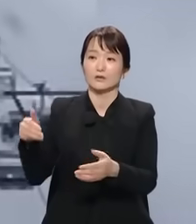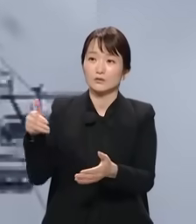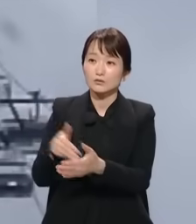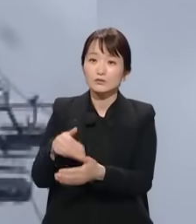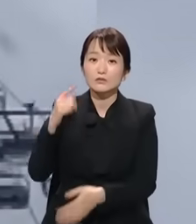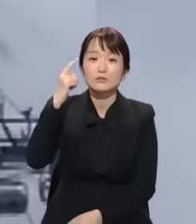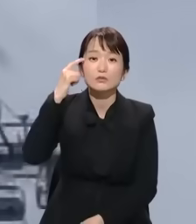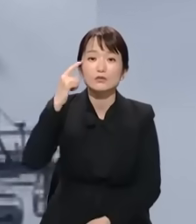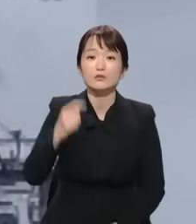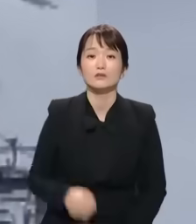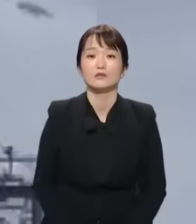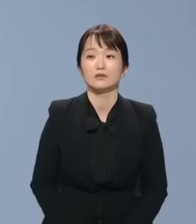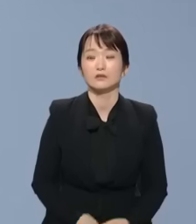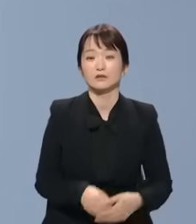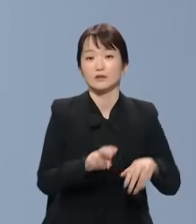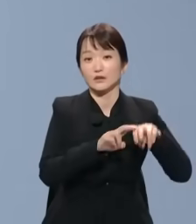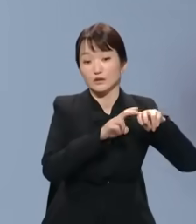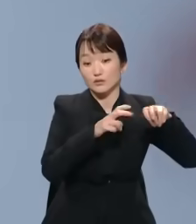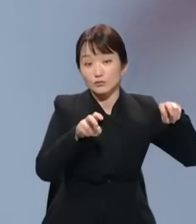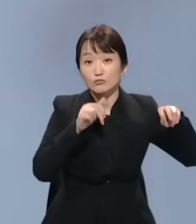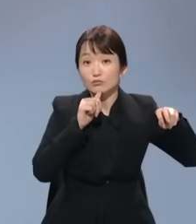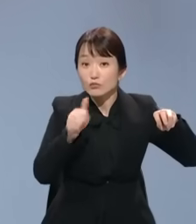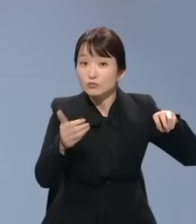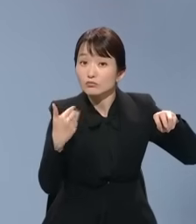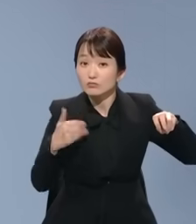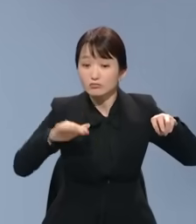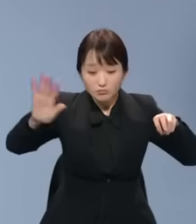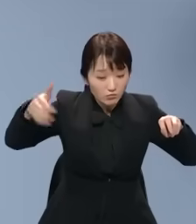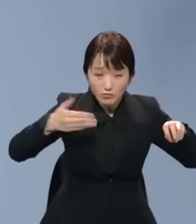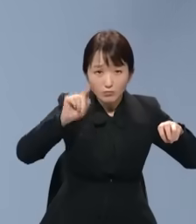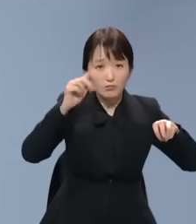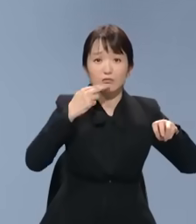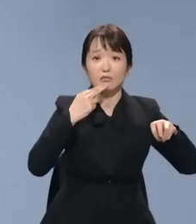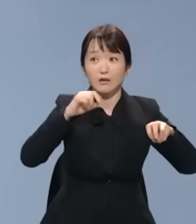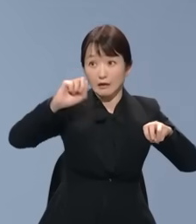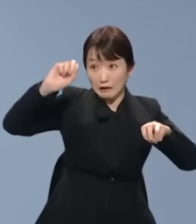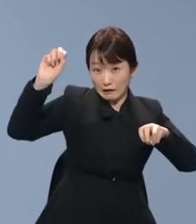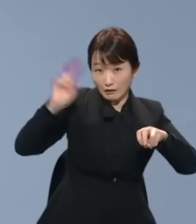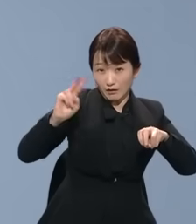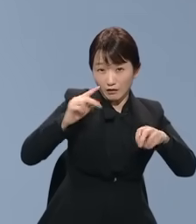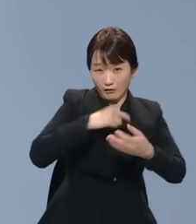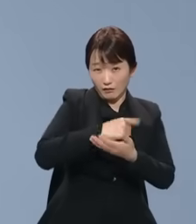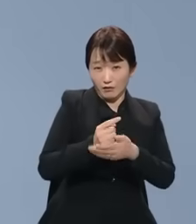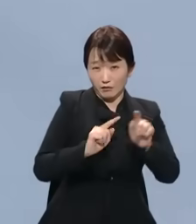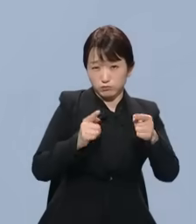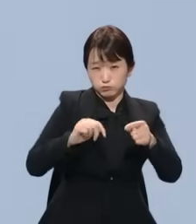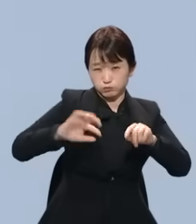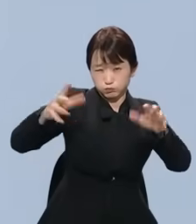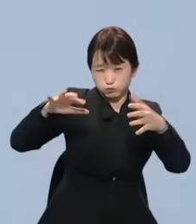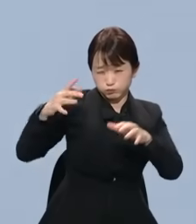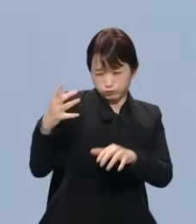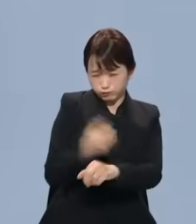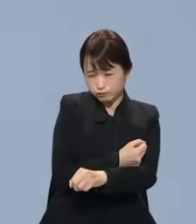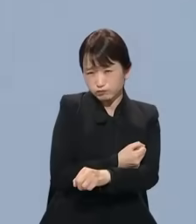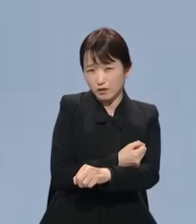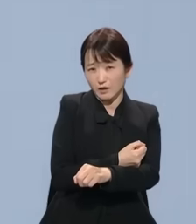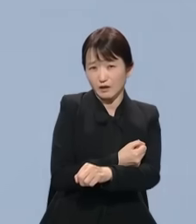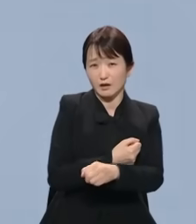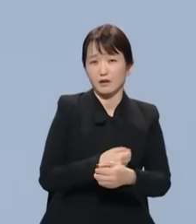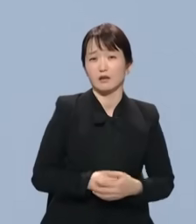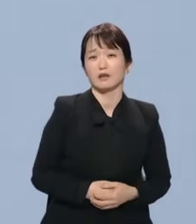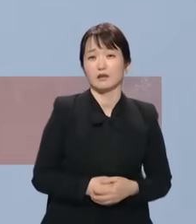저런 거예요 도대체? 출발 5분 전만 해도 바람 한 점 없었다고 하는데 갑자기 시속 100km 돌풍이 스키장을 덮친